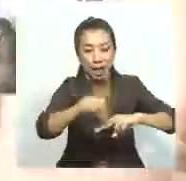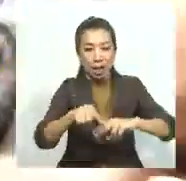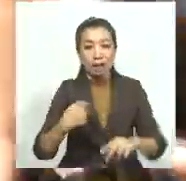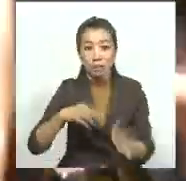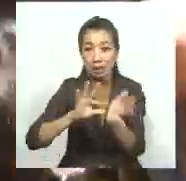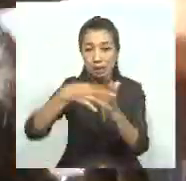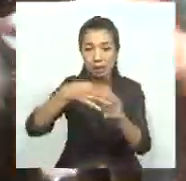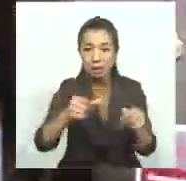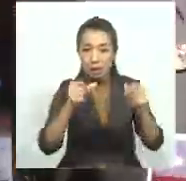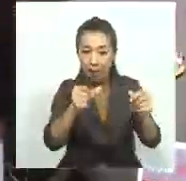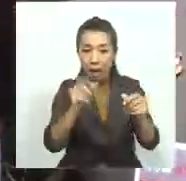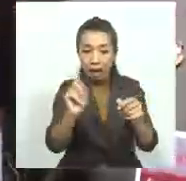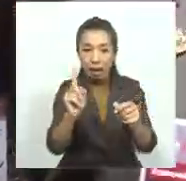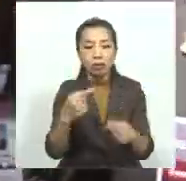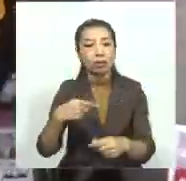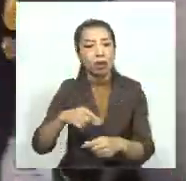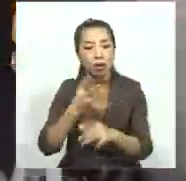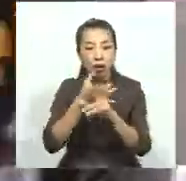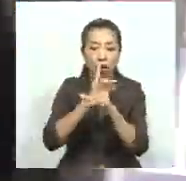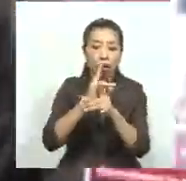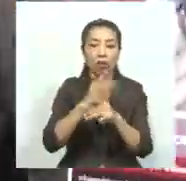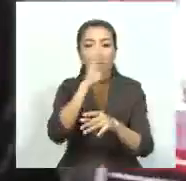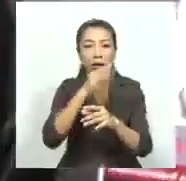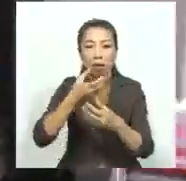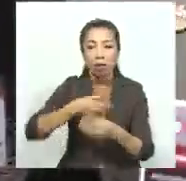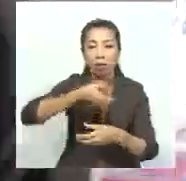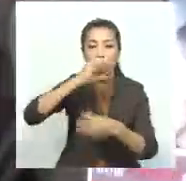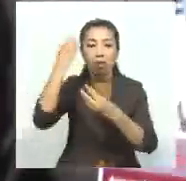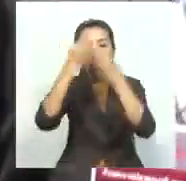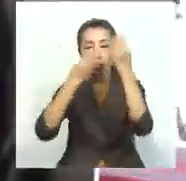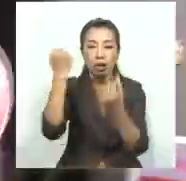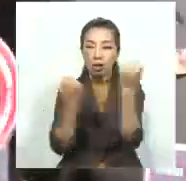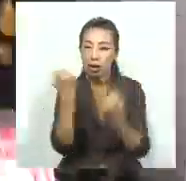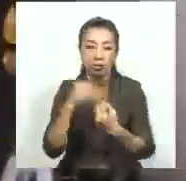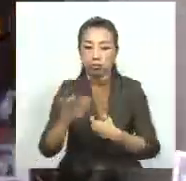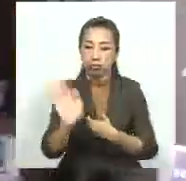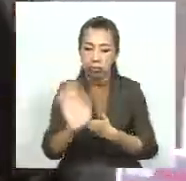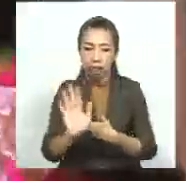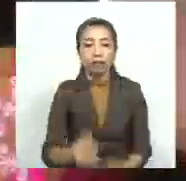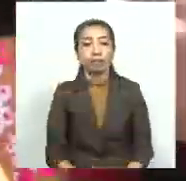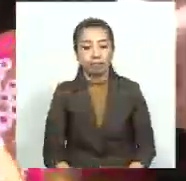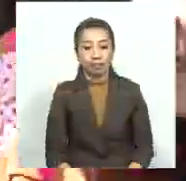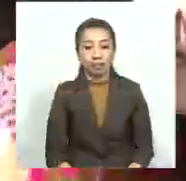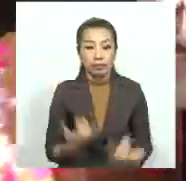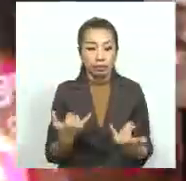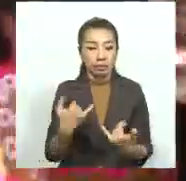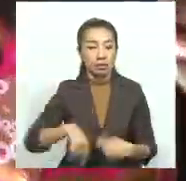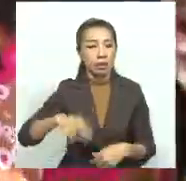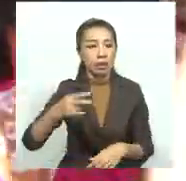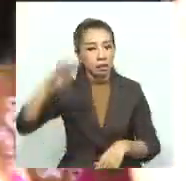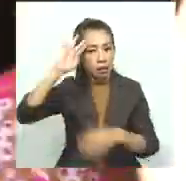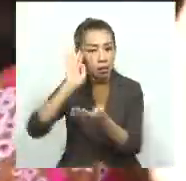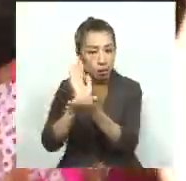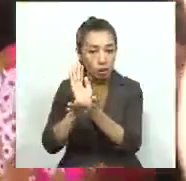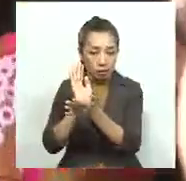กสติ๊กเกอร์เมาไม่ขับให้กับประชาชนตลอด2ข้างทางที่ขบวนแห่เขาผ่านไปโอกาสนี้ค่ะพลตำรวจเอกเฉ